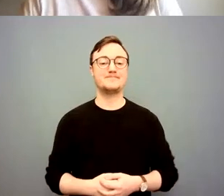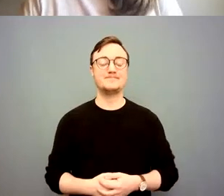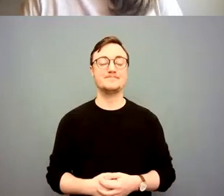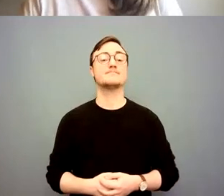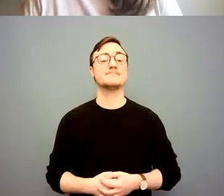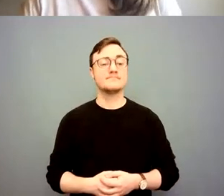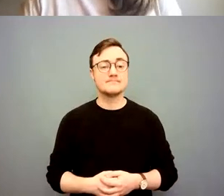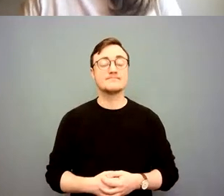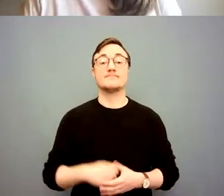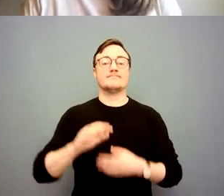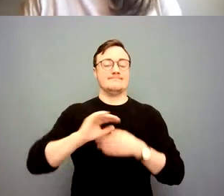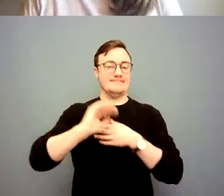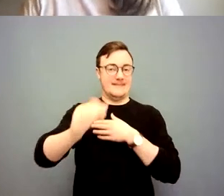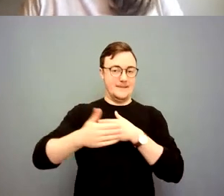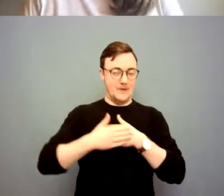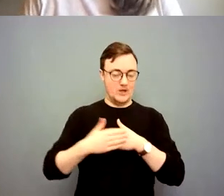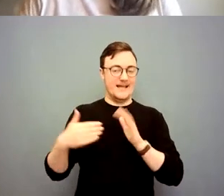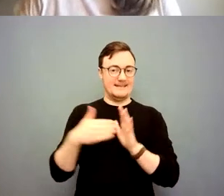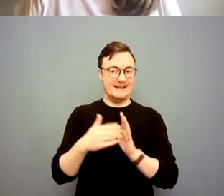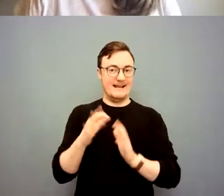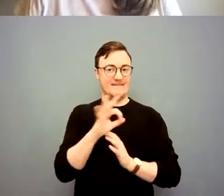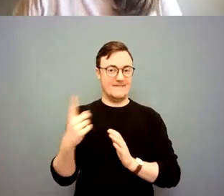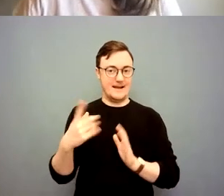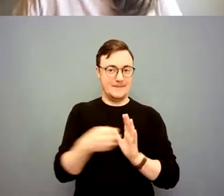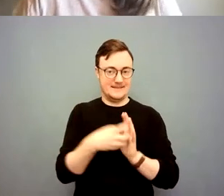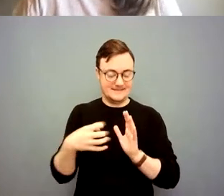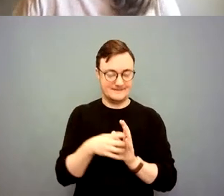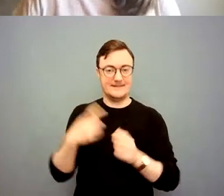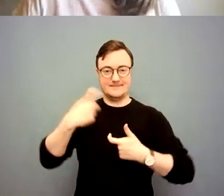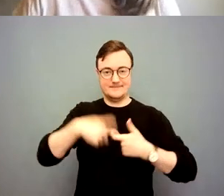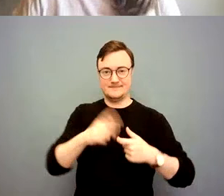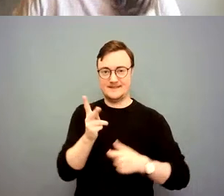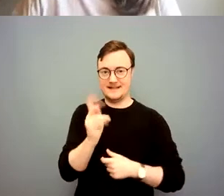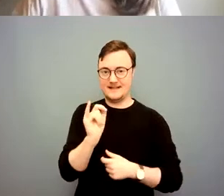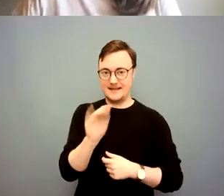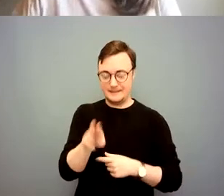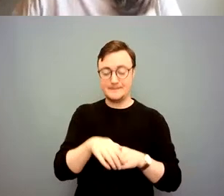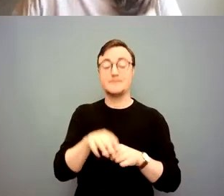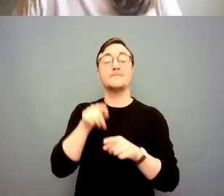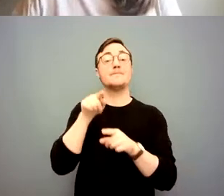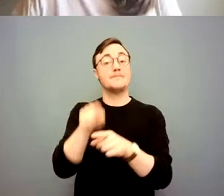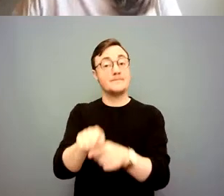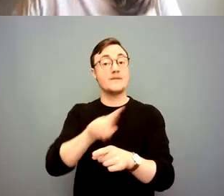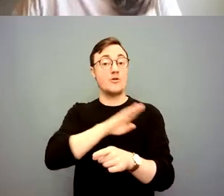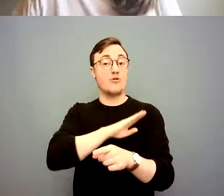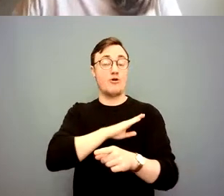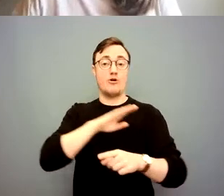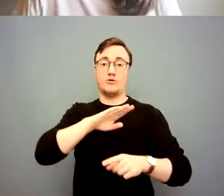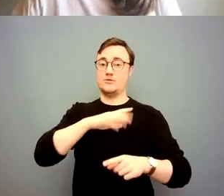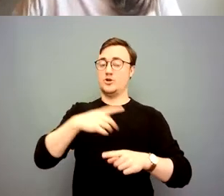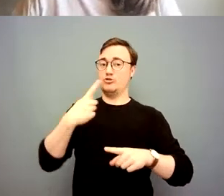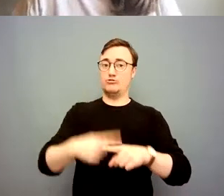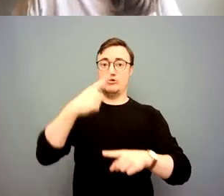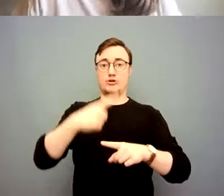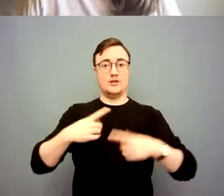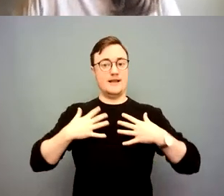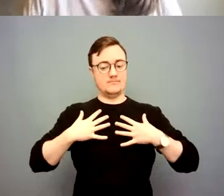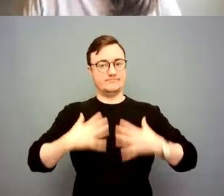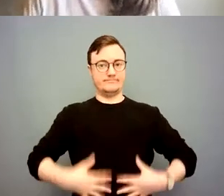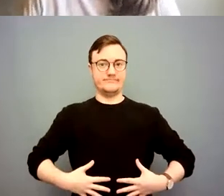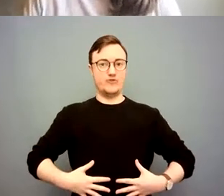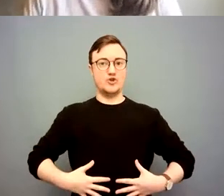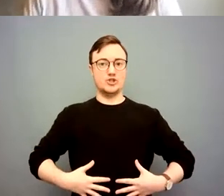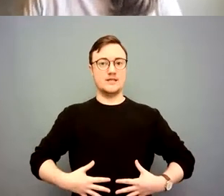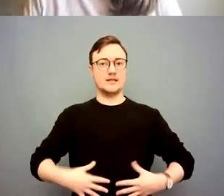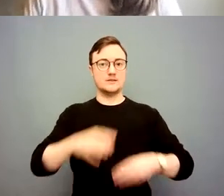Nu tillbaka till vårt fall. Kim har alltså dels en tydlig somatisk sjukdom, har